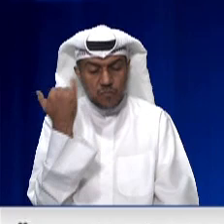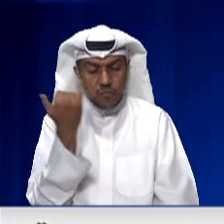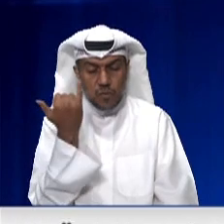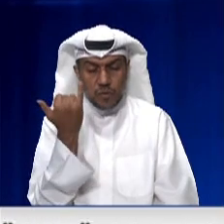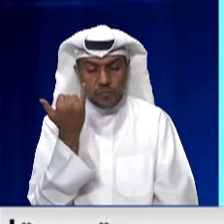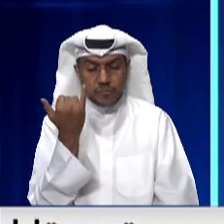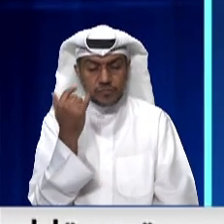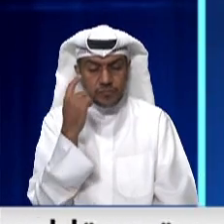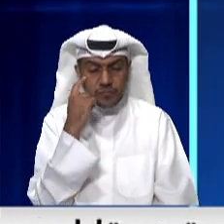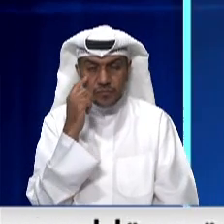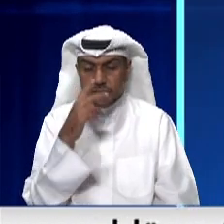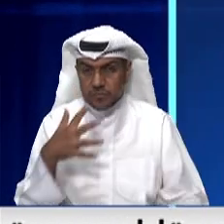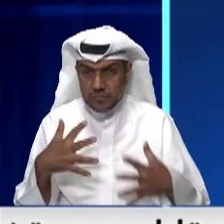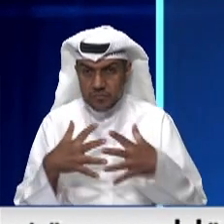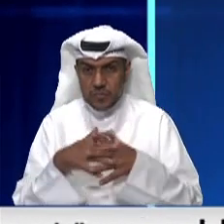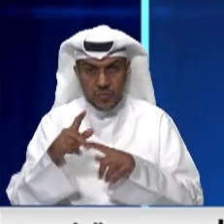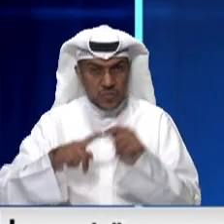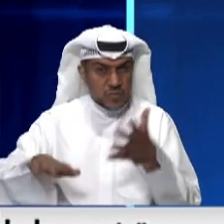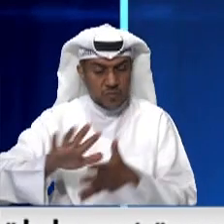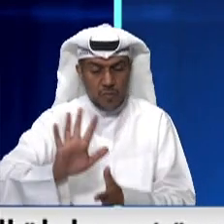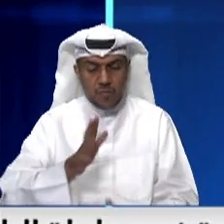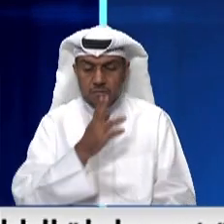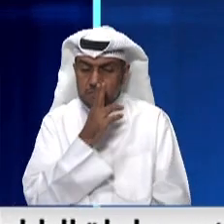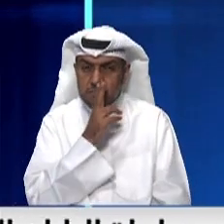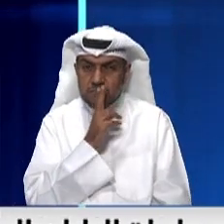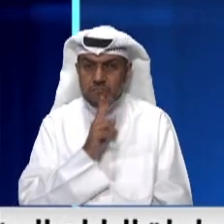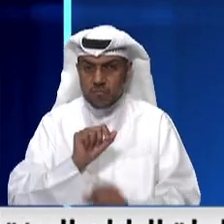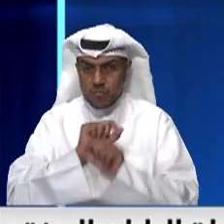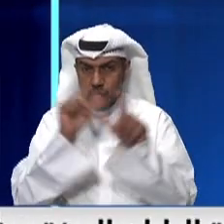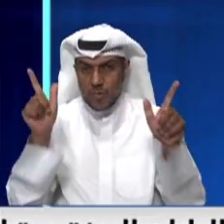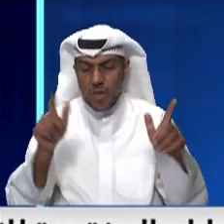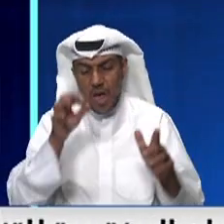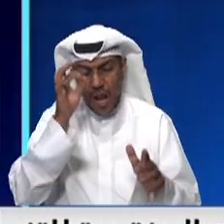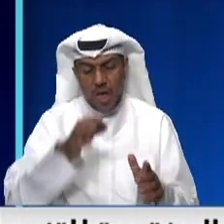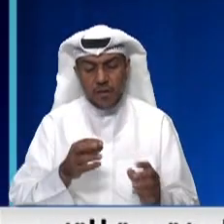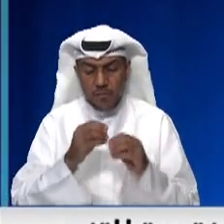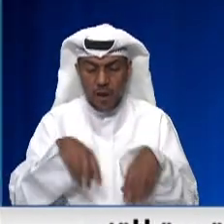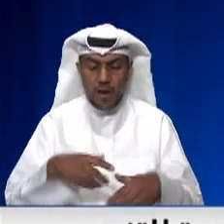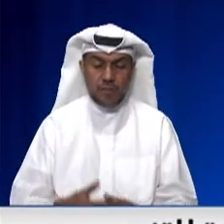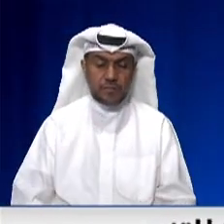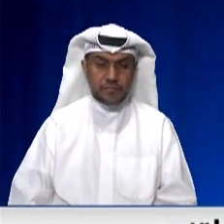دون ازدواجية للمعايير في التعاطي مع هذه القضية المصيرية.